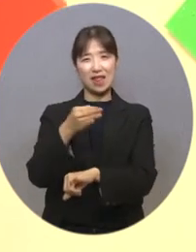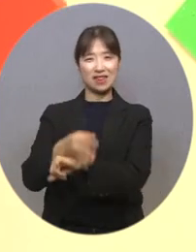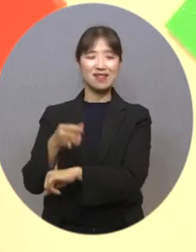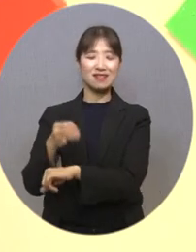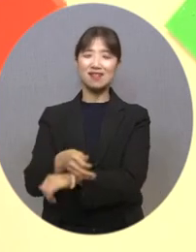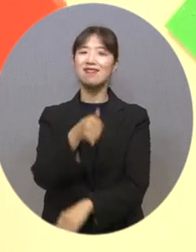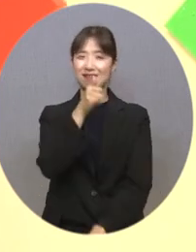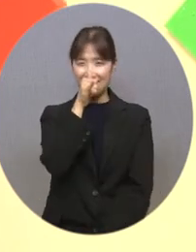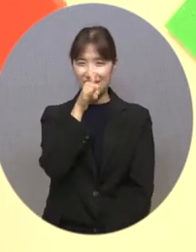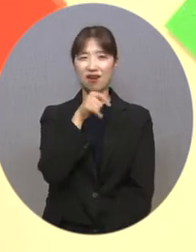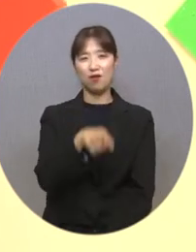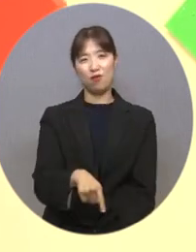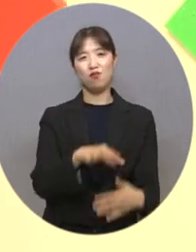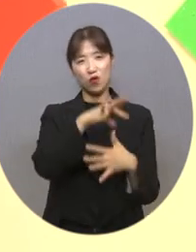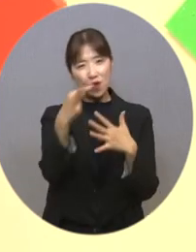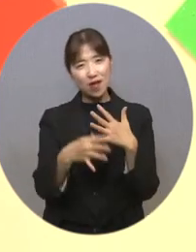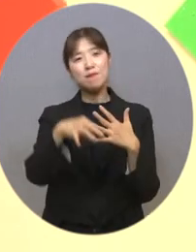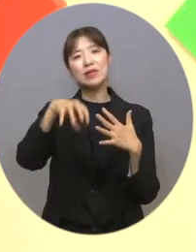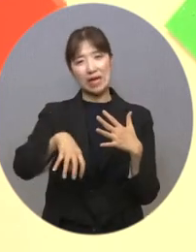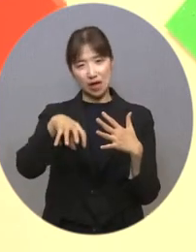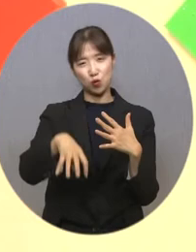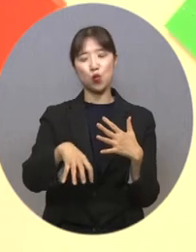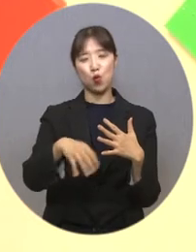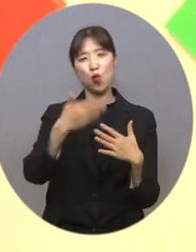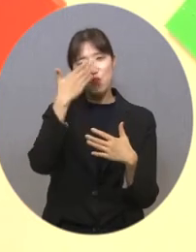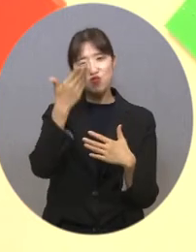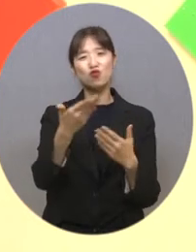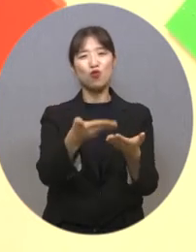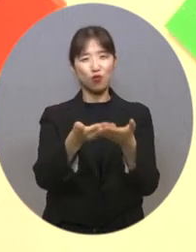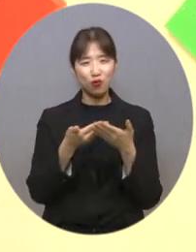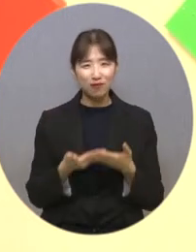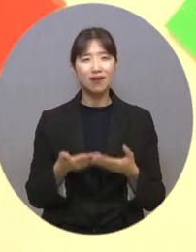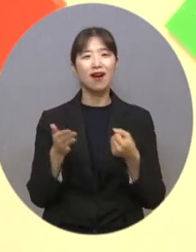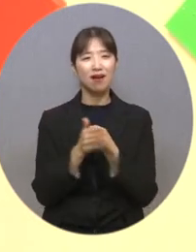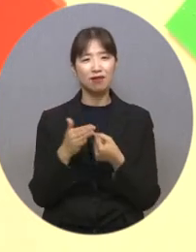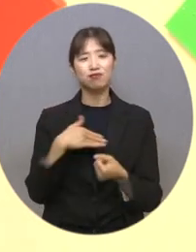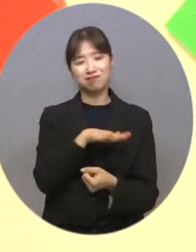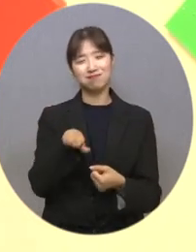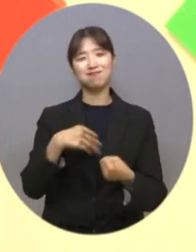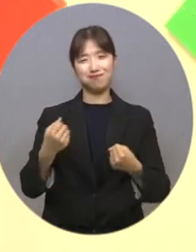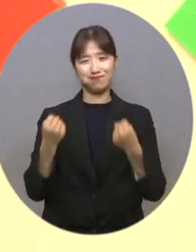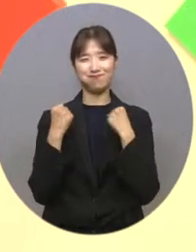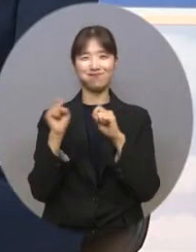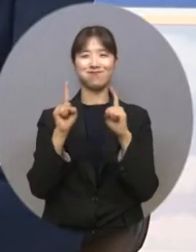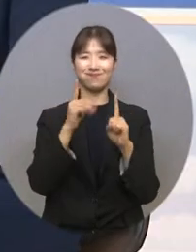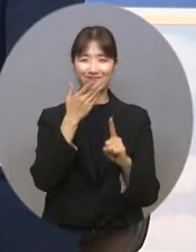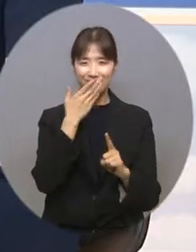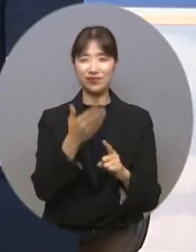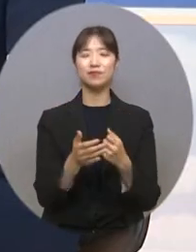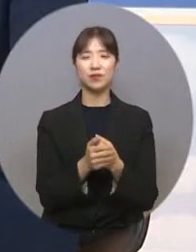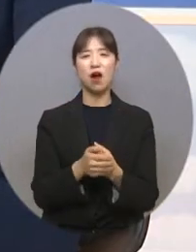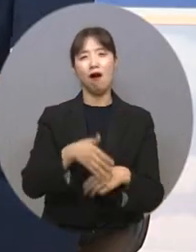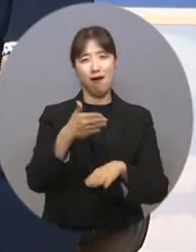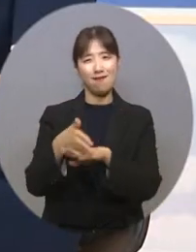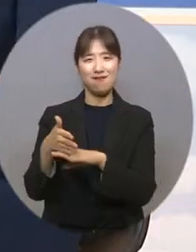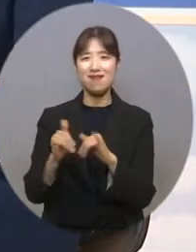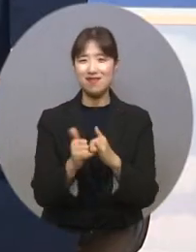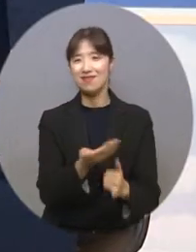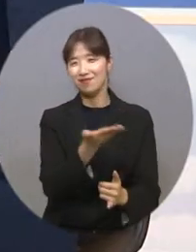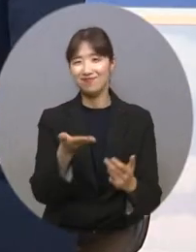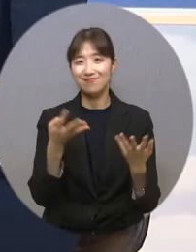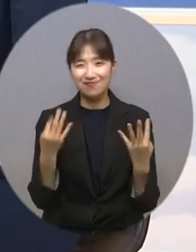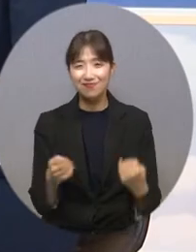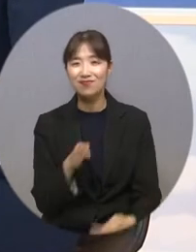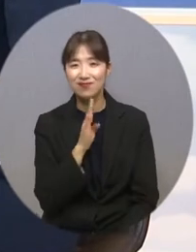또 프로그램이나 또 장소 제공에 도움을 주셔서 저희가 덕분에 힘을 내고 있습니다. 아, 네, 감사한 분들이 참 많네요.